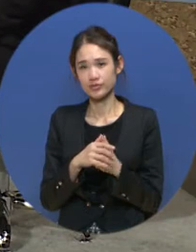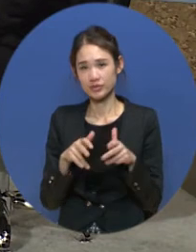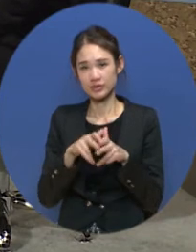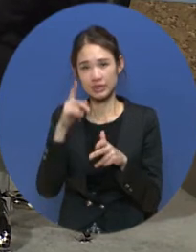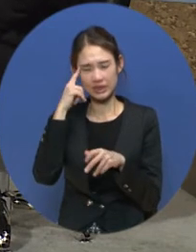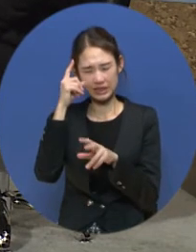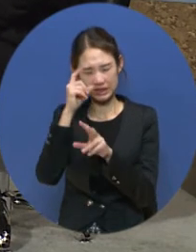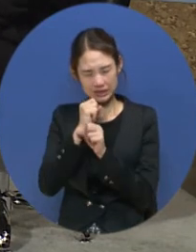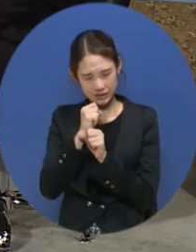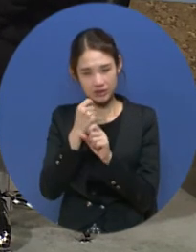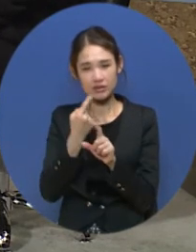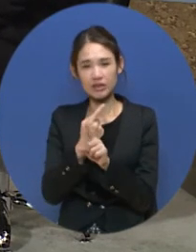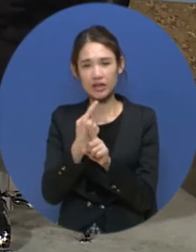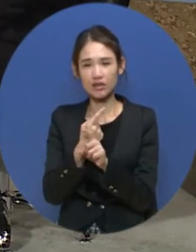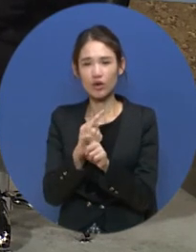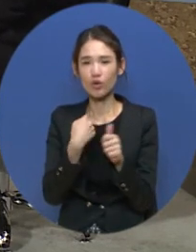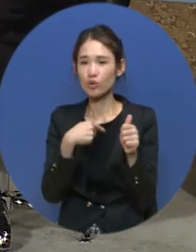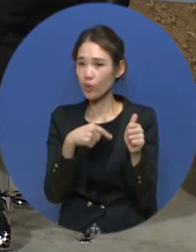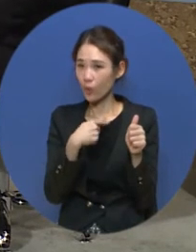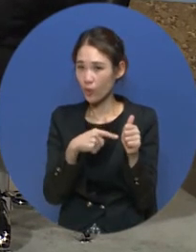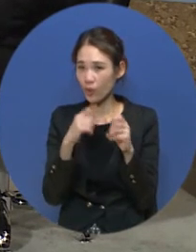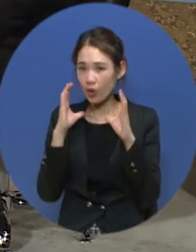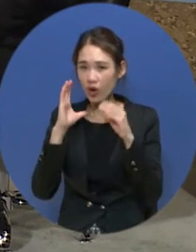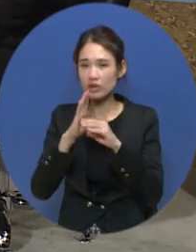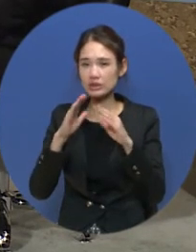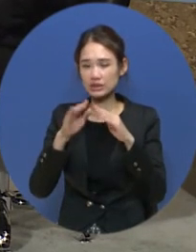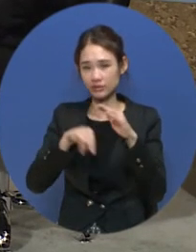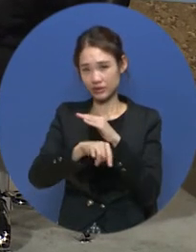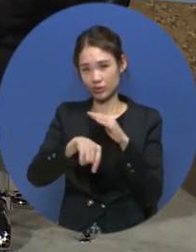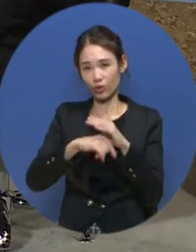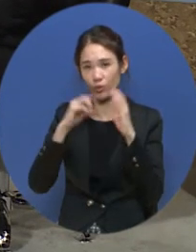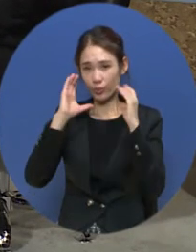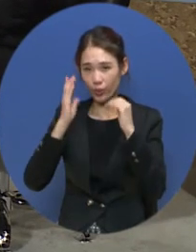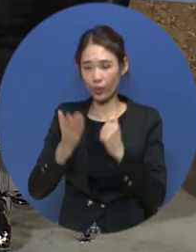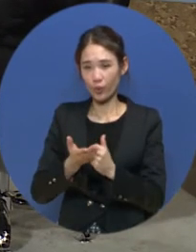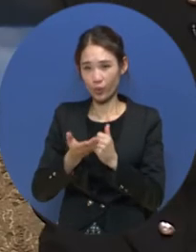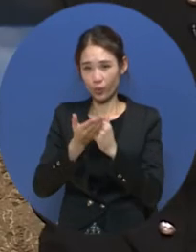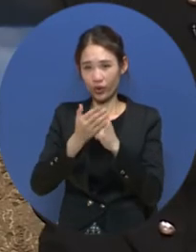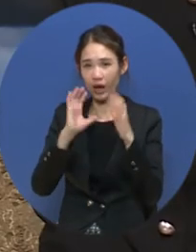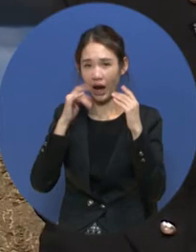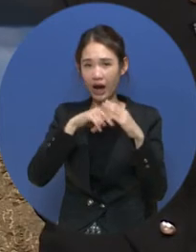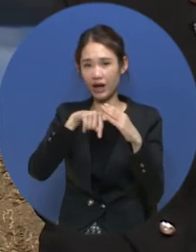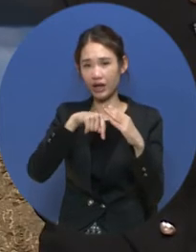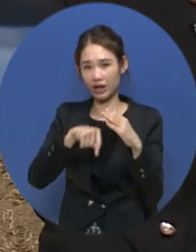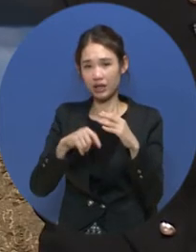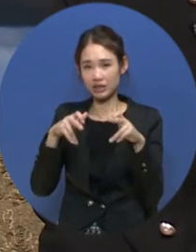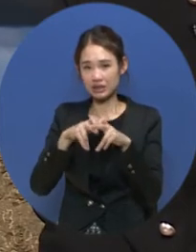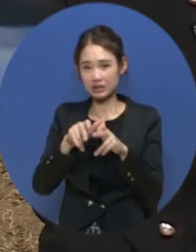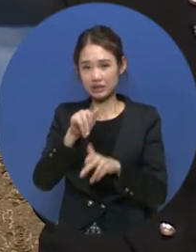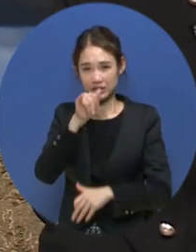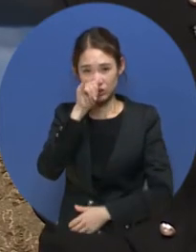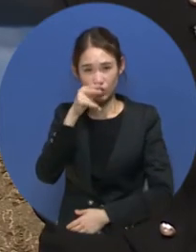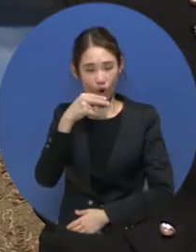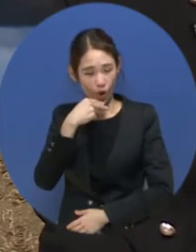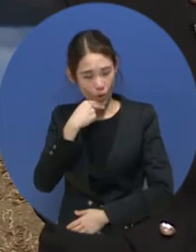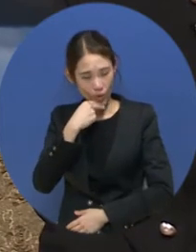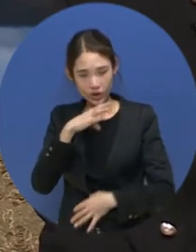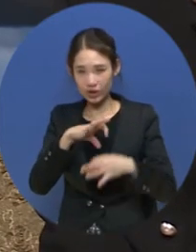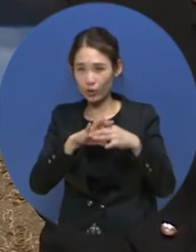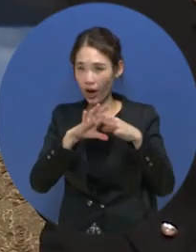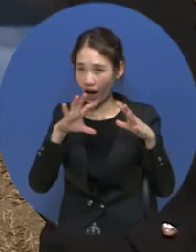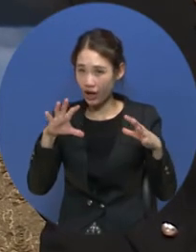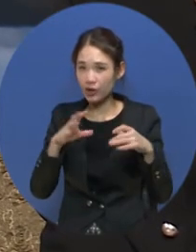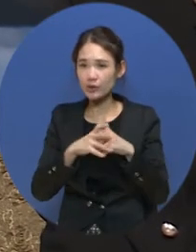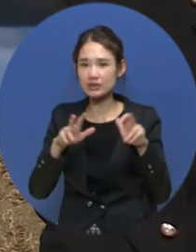인식 개선 교육은 네. 그 원에 예. 보육하는 아동 중에 장애아가 있든 없든